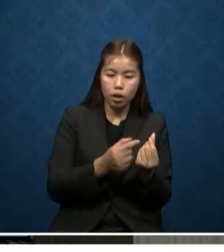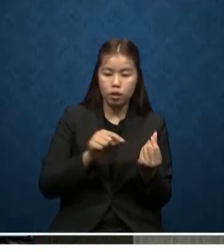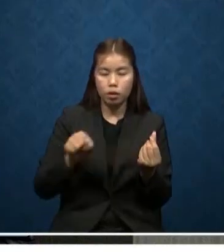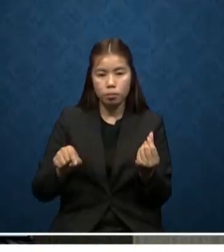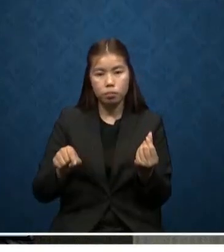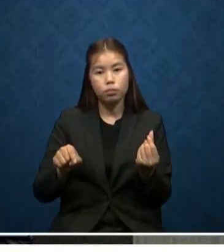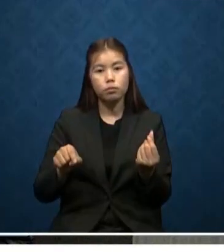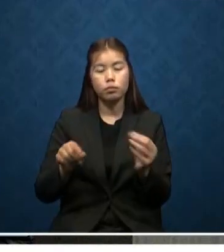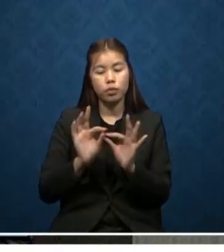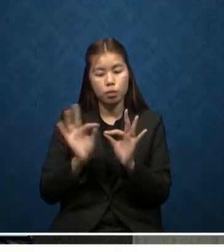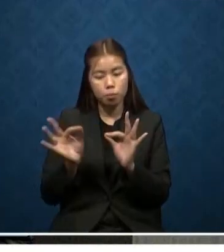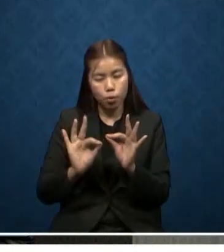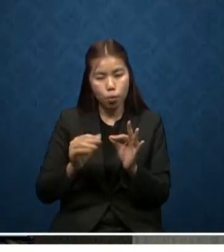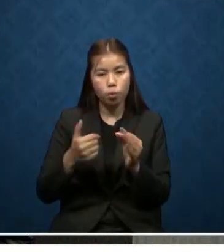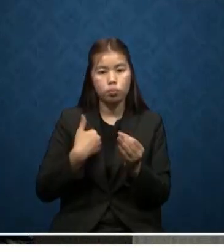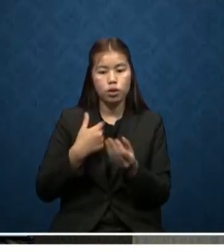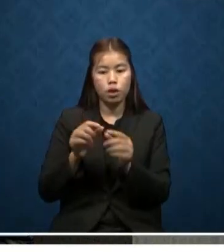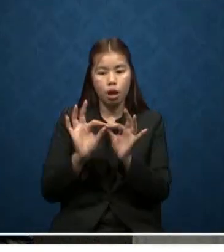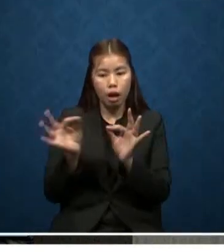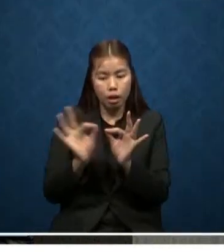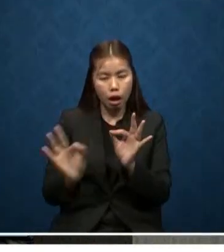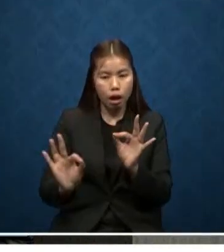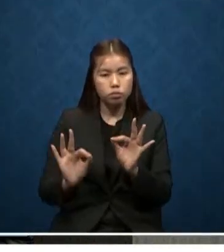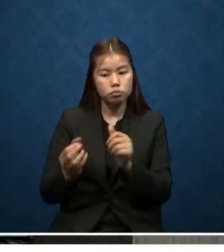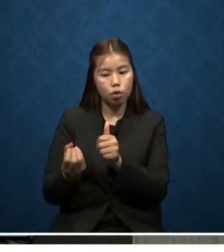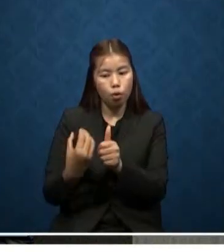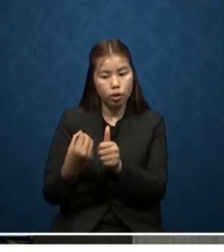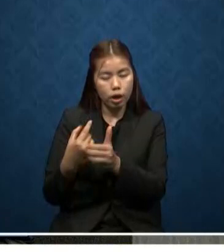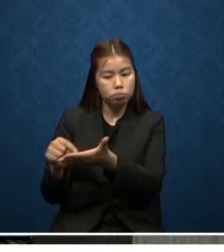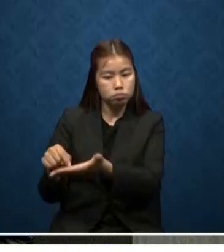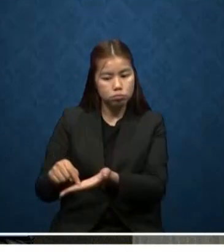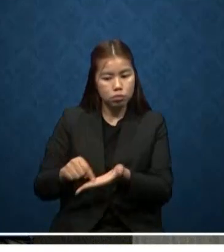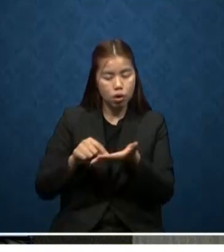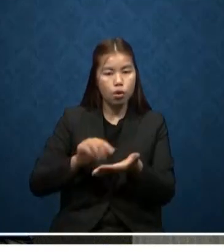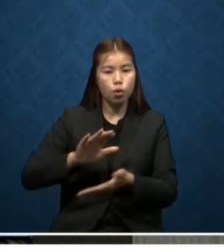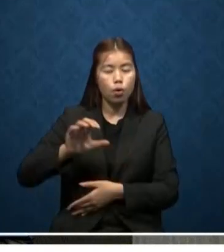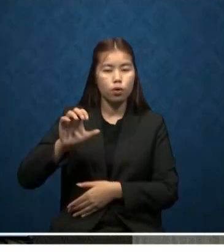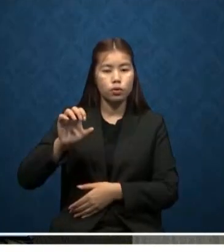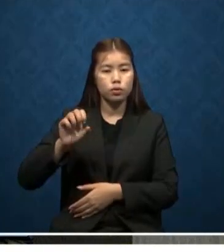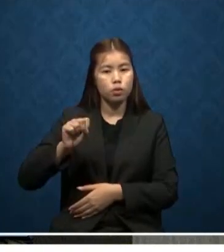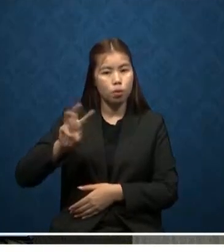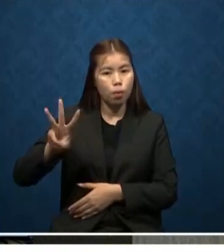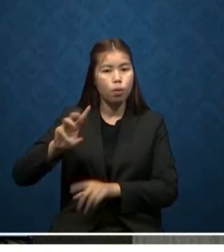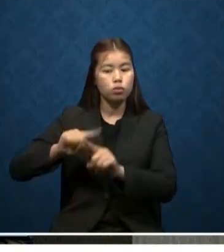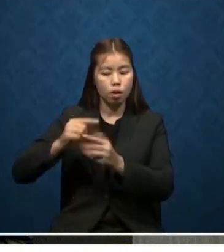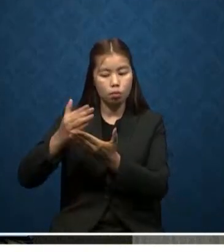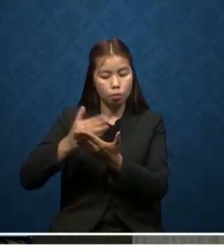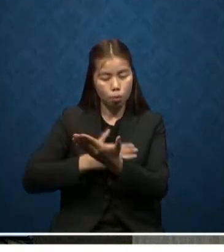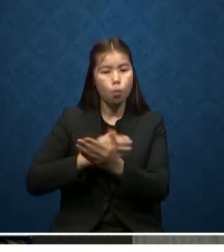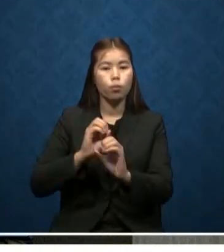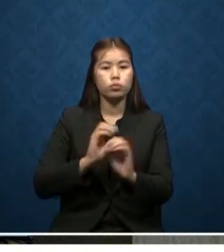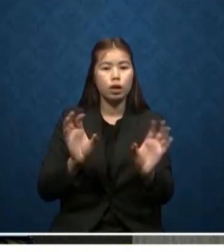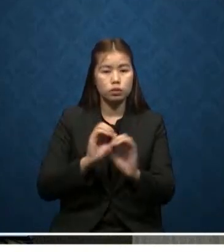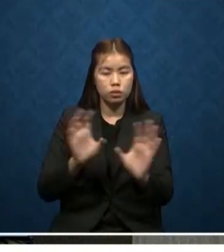เอ่อรายการนะฮะข้อเสนอของวุฒิสภานะฮะโดยรวมที่ชัดเจนนะผมคิด